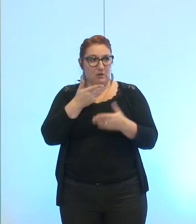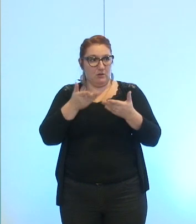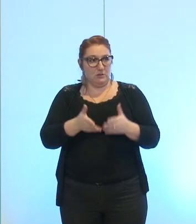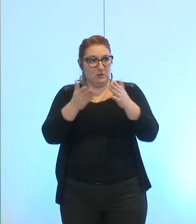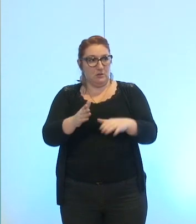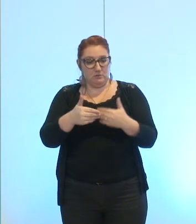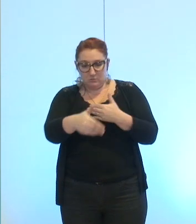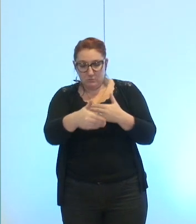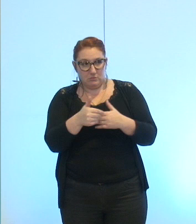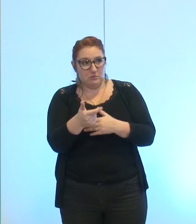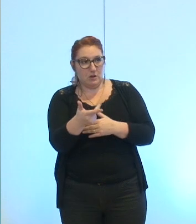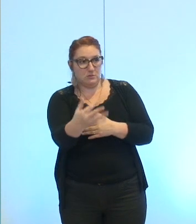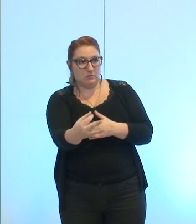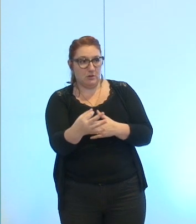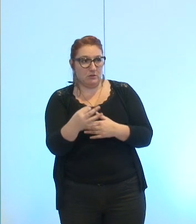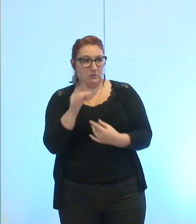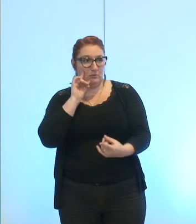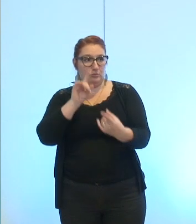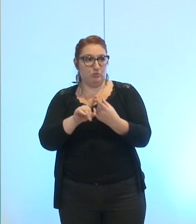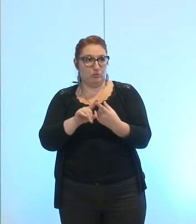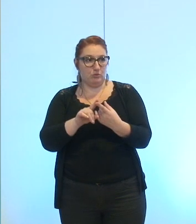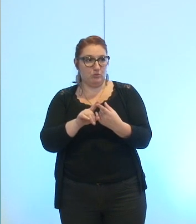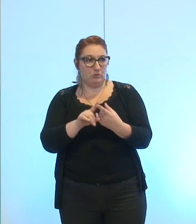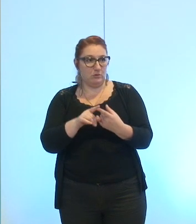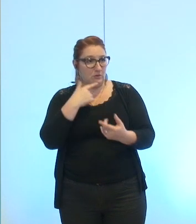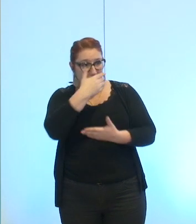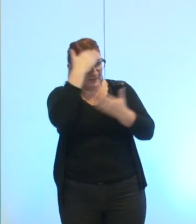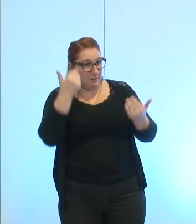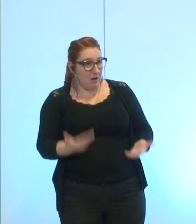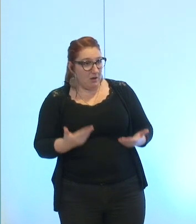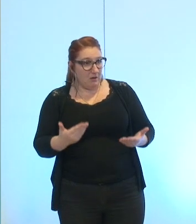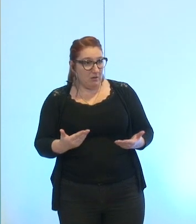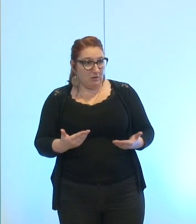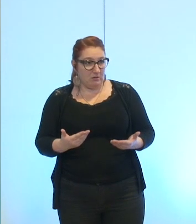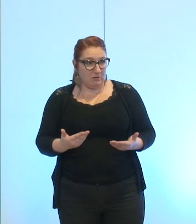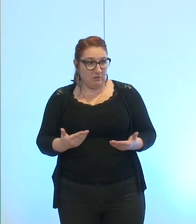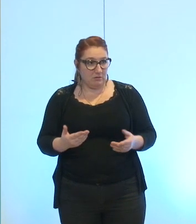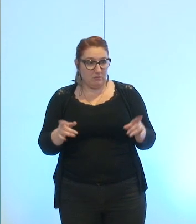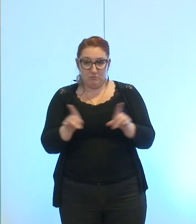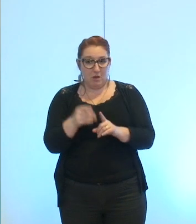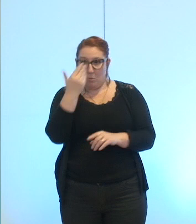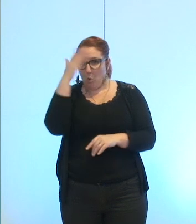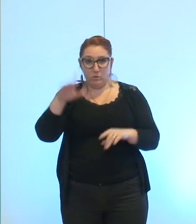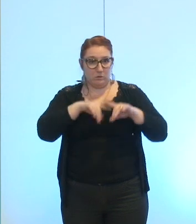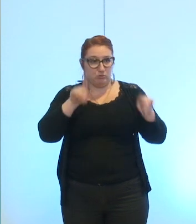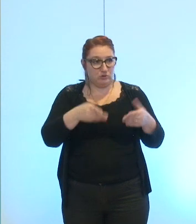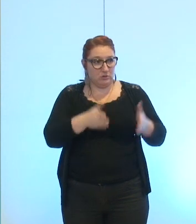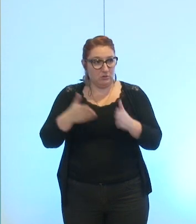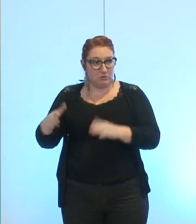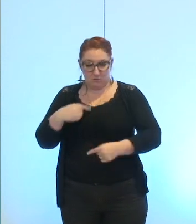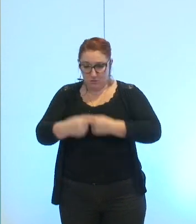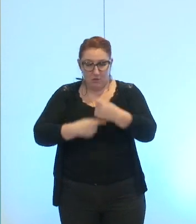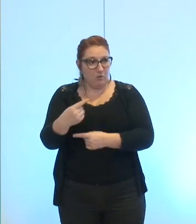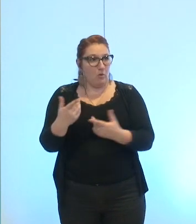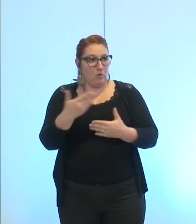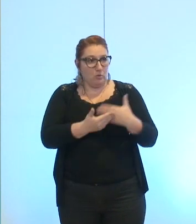budgétaires dans les semaines qui viennent pour donner à ce pour donner à ce jour comme pour l'ensemble des arbitrages budgétaires que nous sommes en tr train de